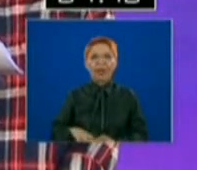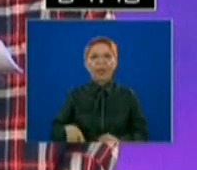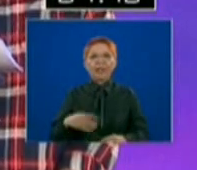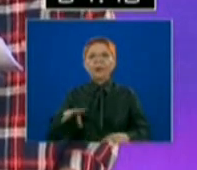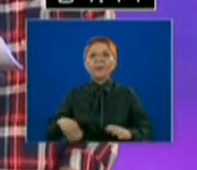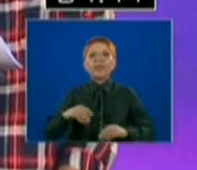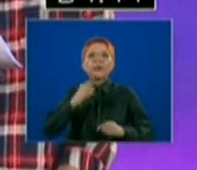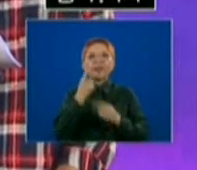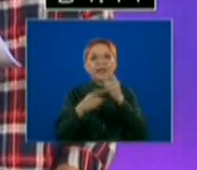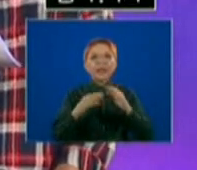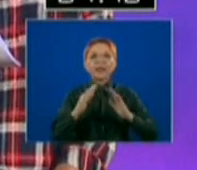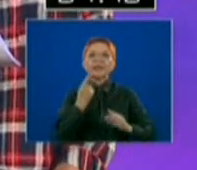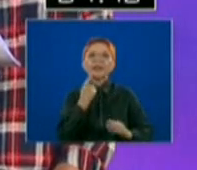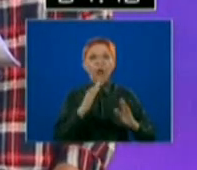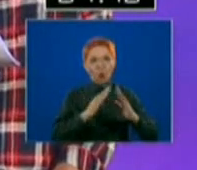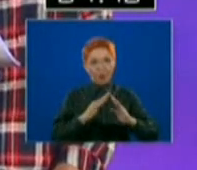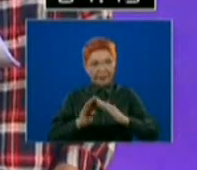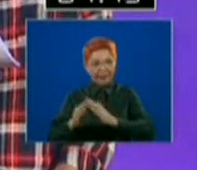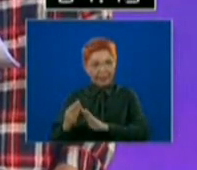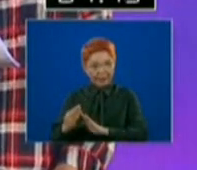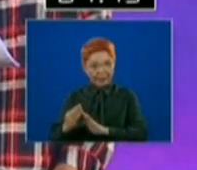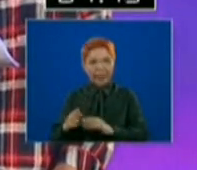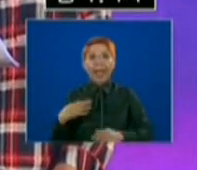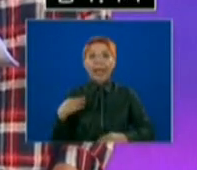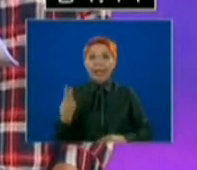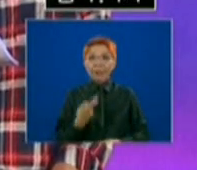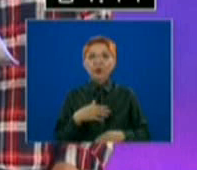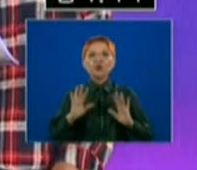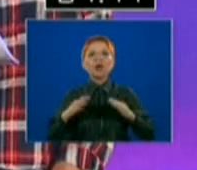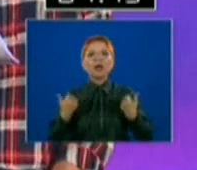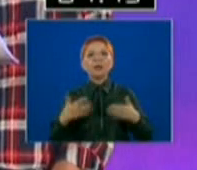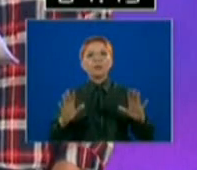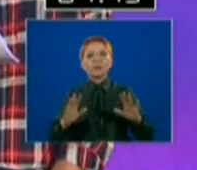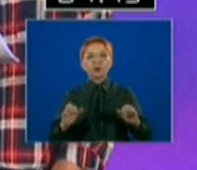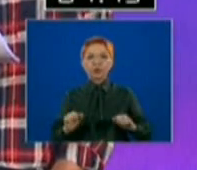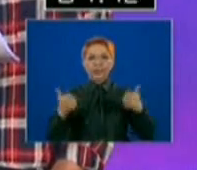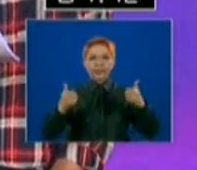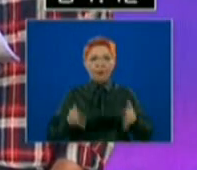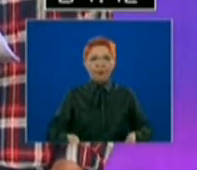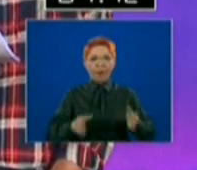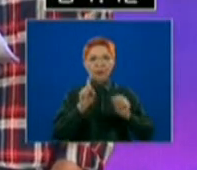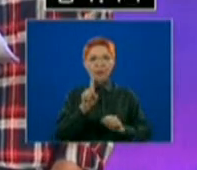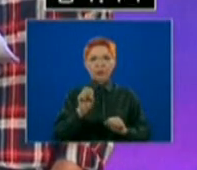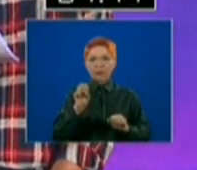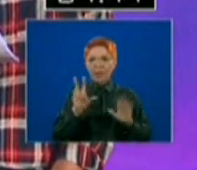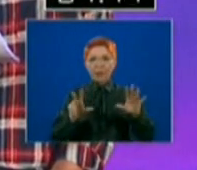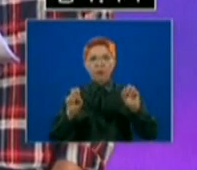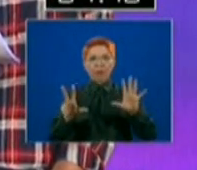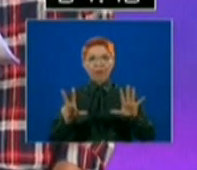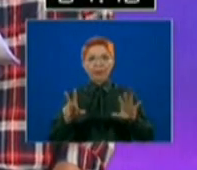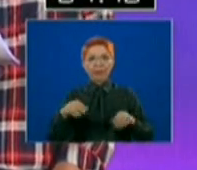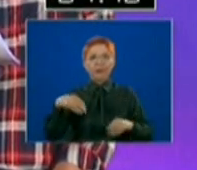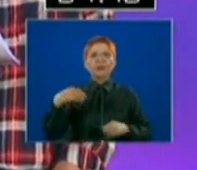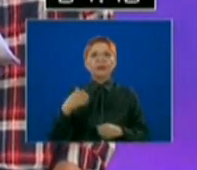mampu untuk mereka harus mampu untuk mulai melihat ya kan. Sekarang ini mereka butuhkan itu untuk menarik